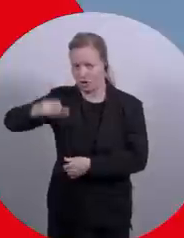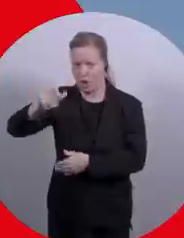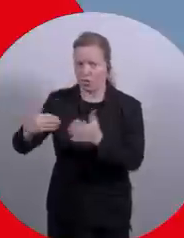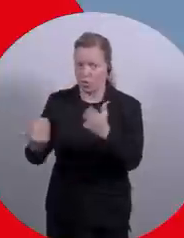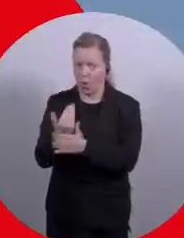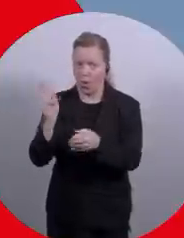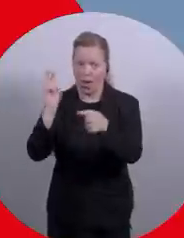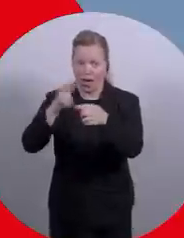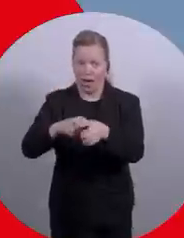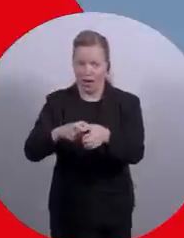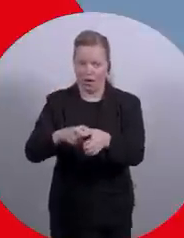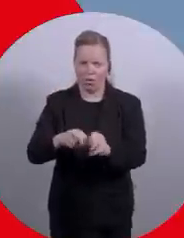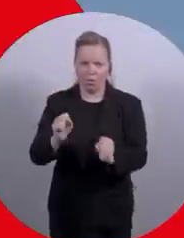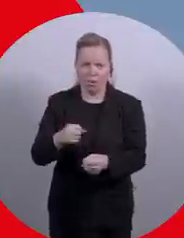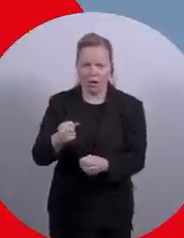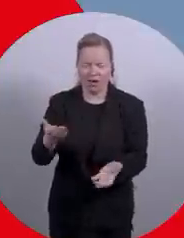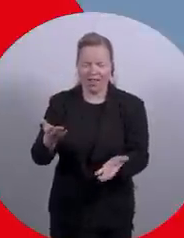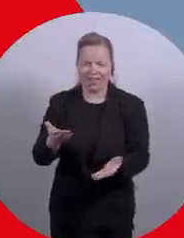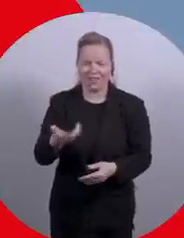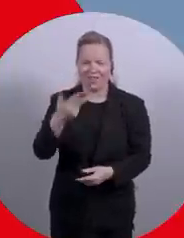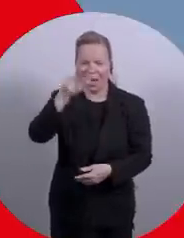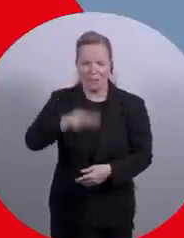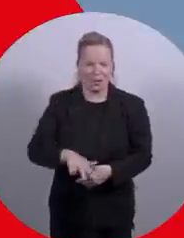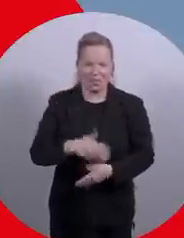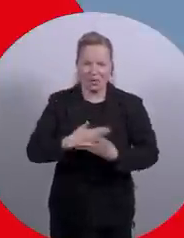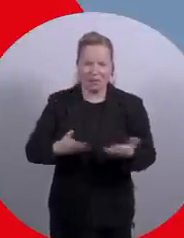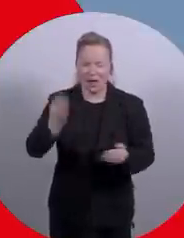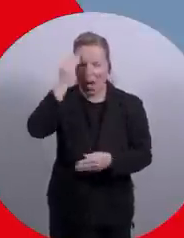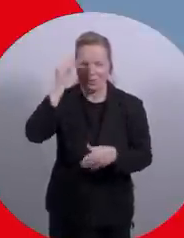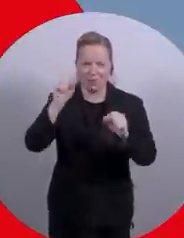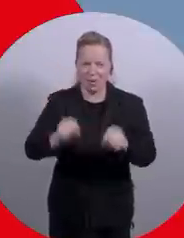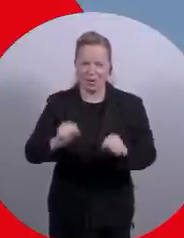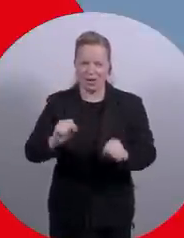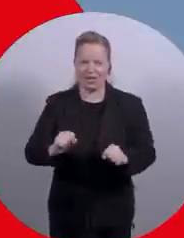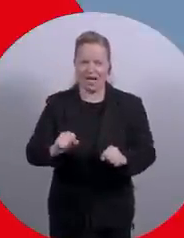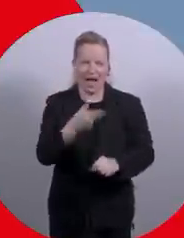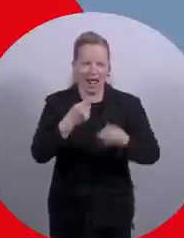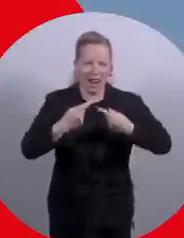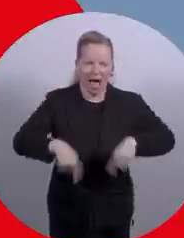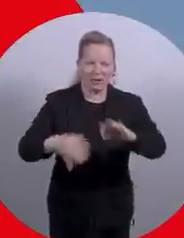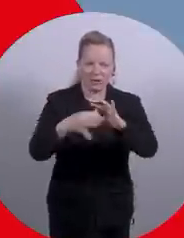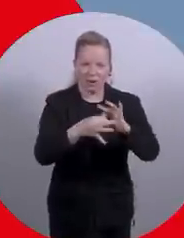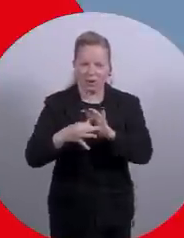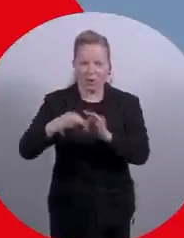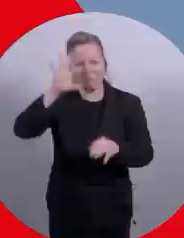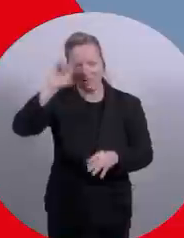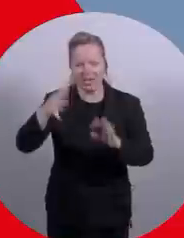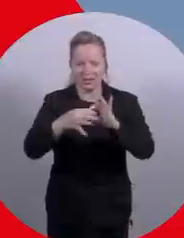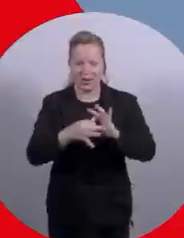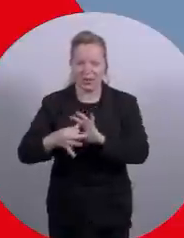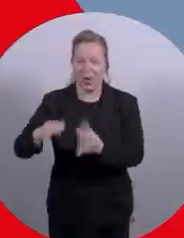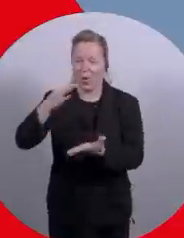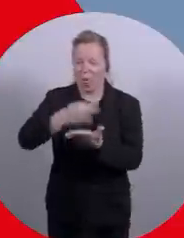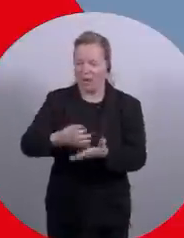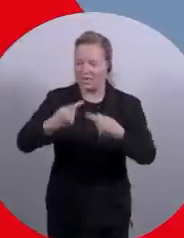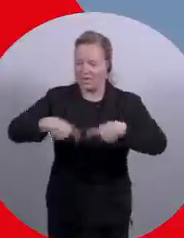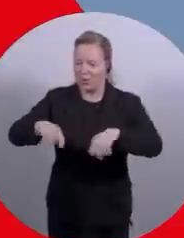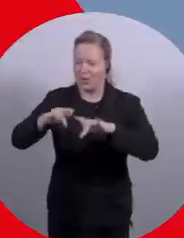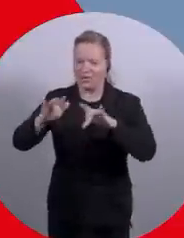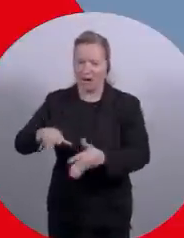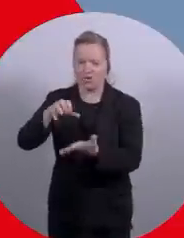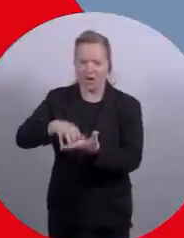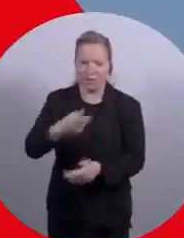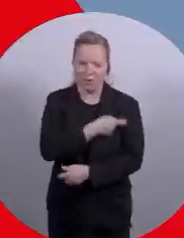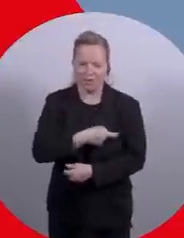vor 300 Monaten hat das gar keiner für möglich geworden wir sind alle zusammen gesessen in die Landesorganisationen Bezirksorganisationen ortssektionen stadtparteien